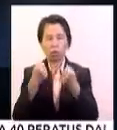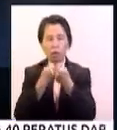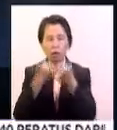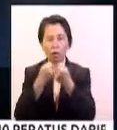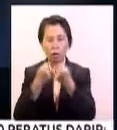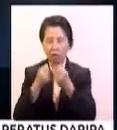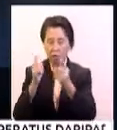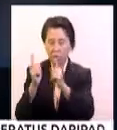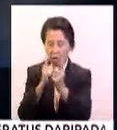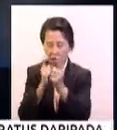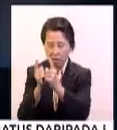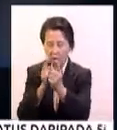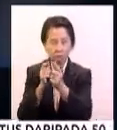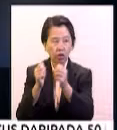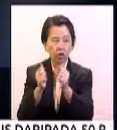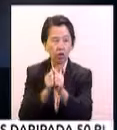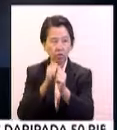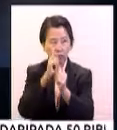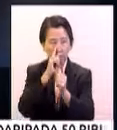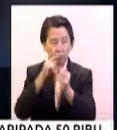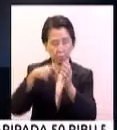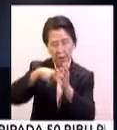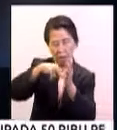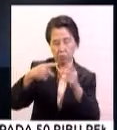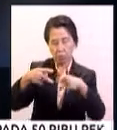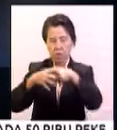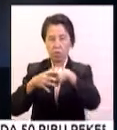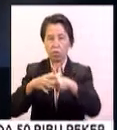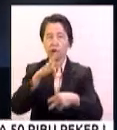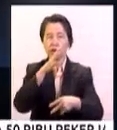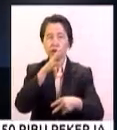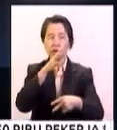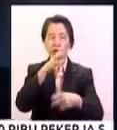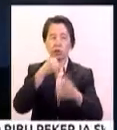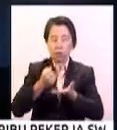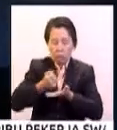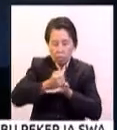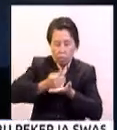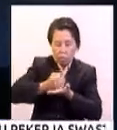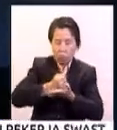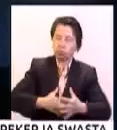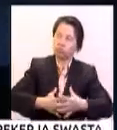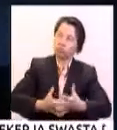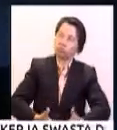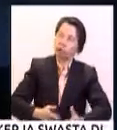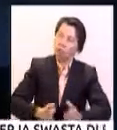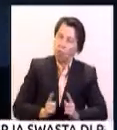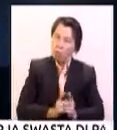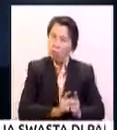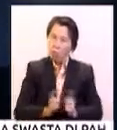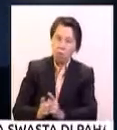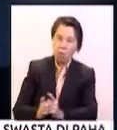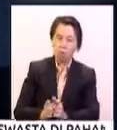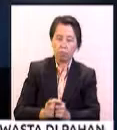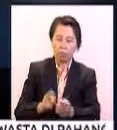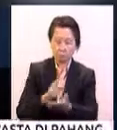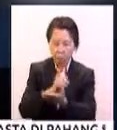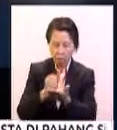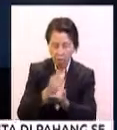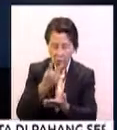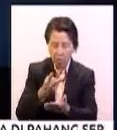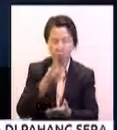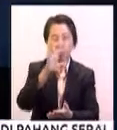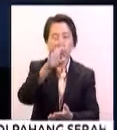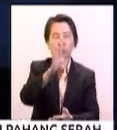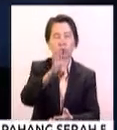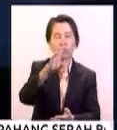bergaduh dengan saling tendang-menendang ketika ibu mereka menjalani imbasan ultrasound tahun lalu. Video kedua-dua janin berusia 4